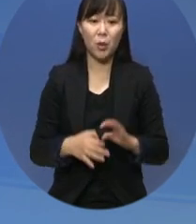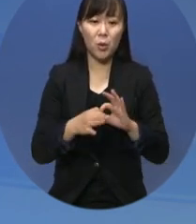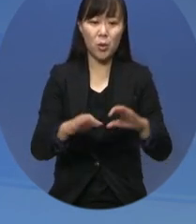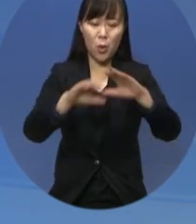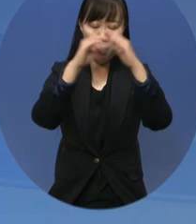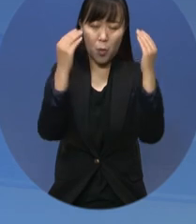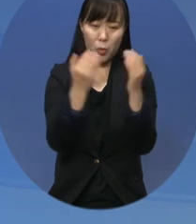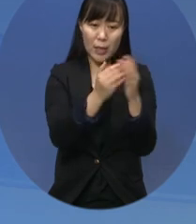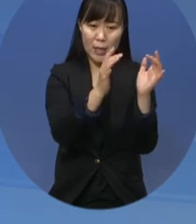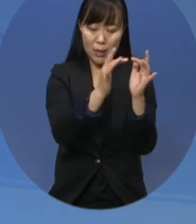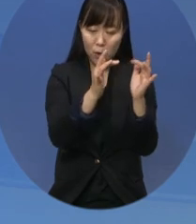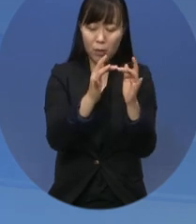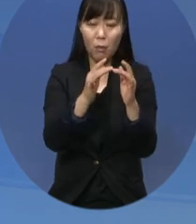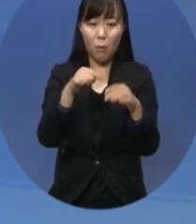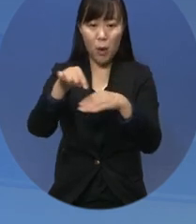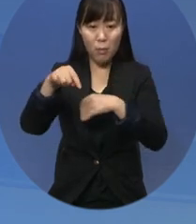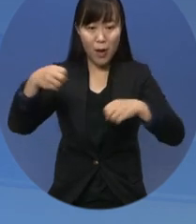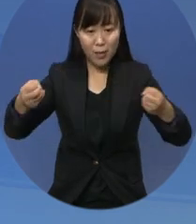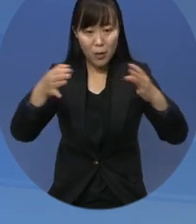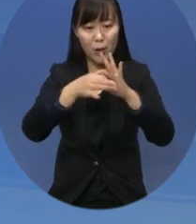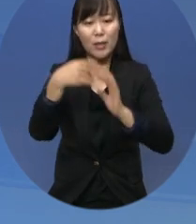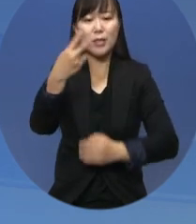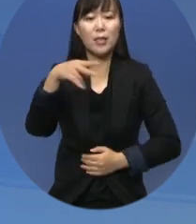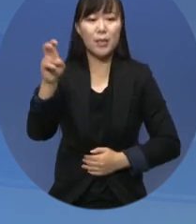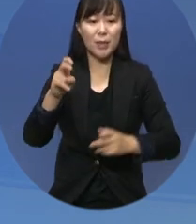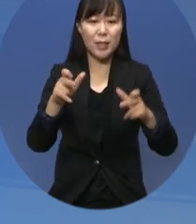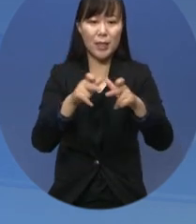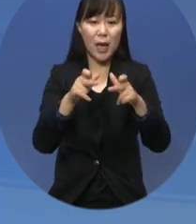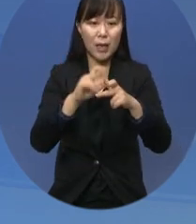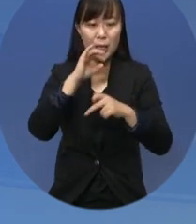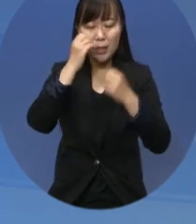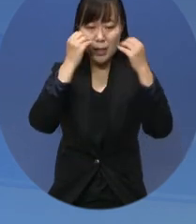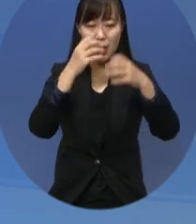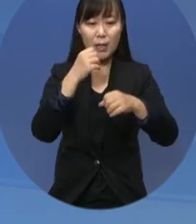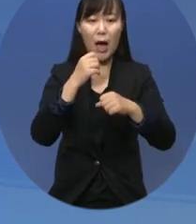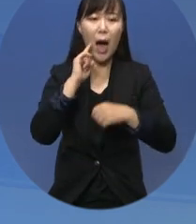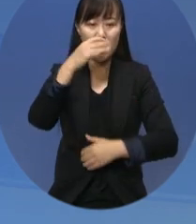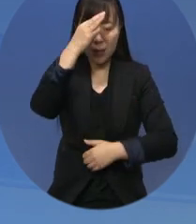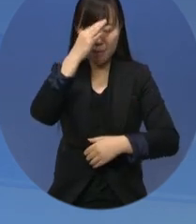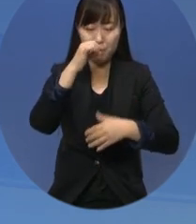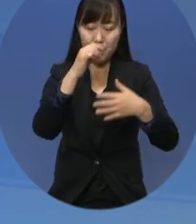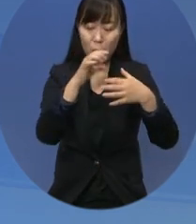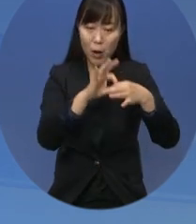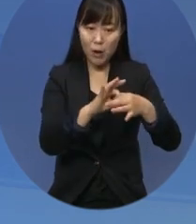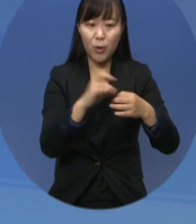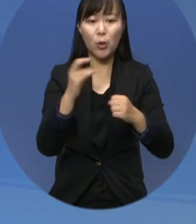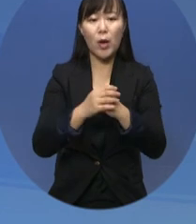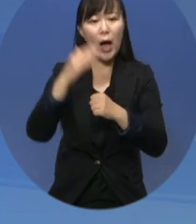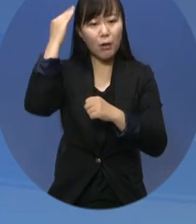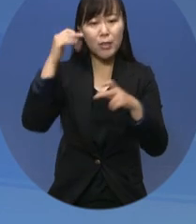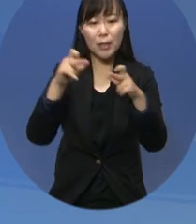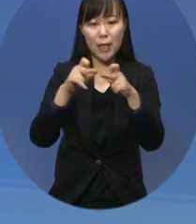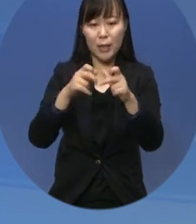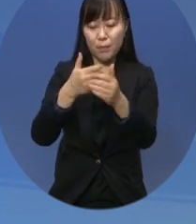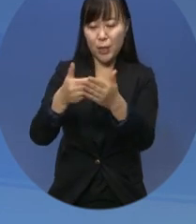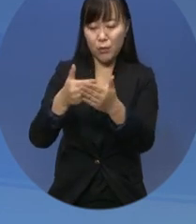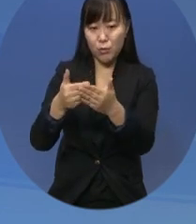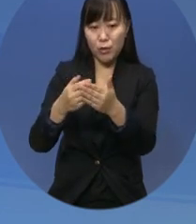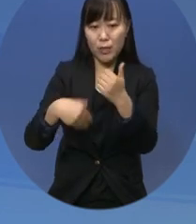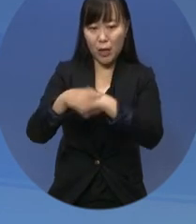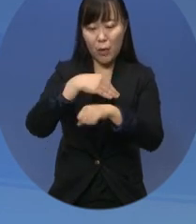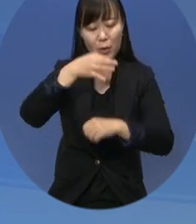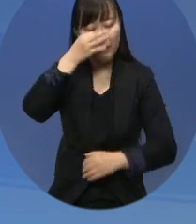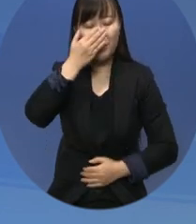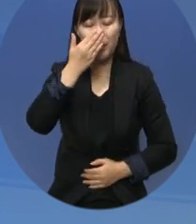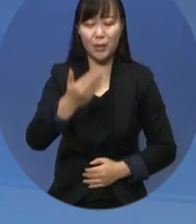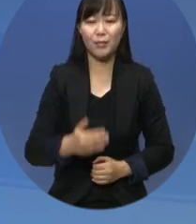온 오프라인으로 펼쳐진 2020 장애인 창작 아트 페어 작품과 한국 장애인 미술의 발자취를 만나볼 수